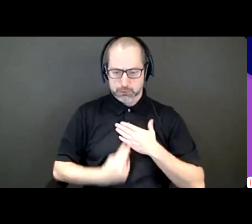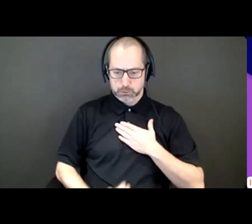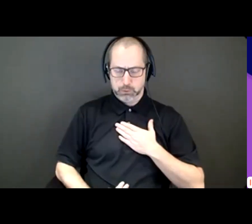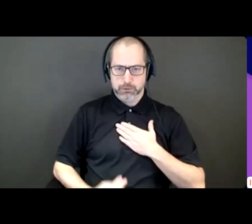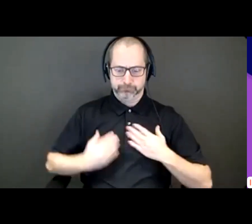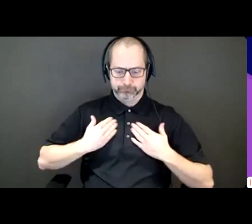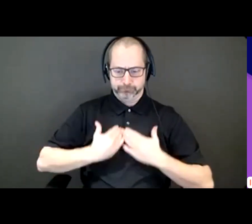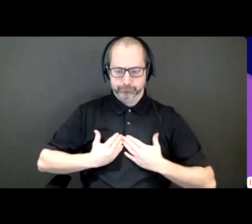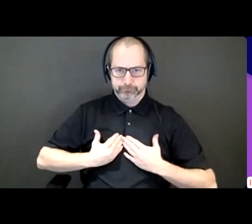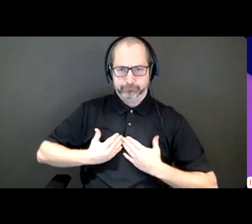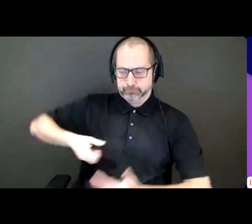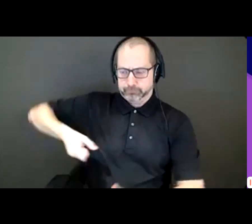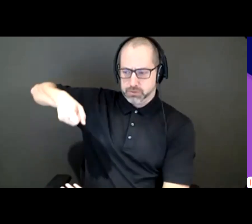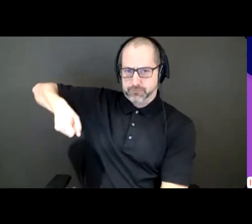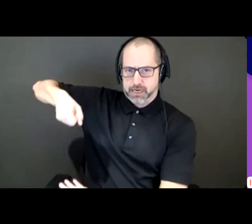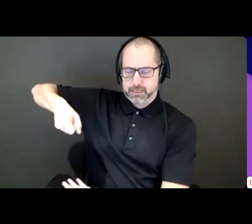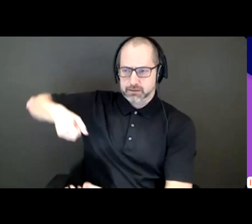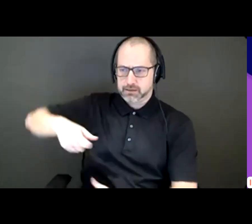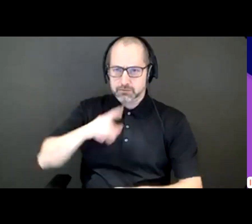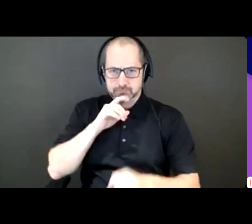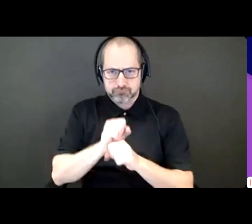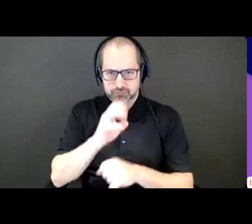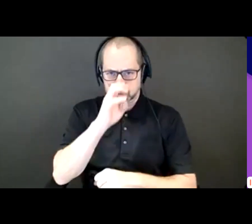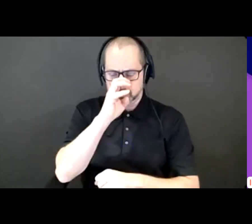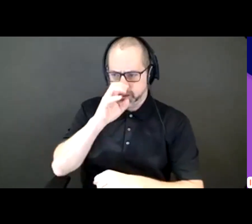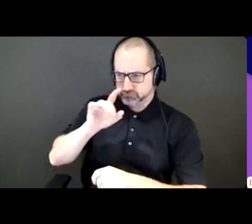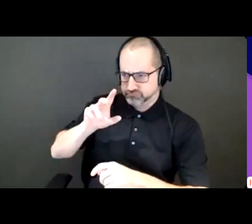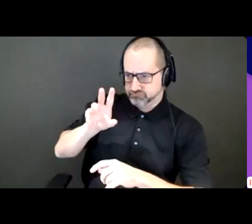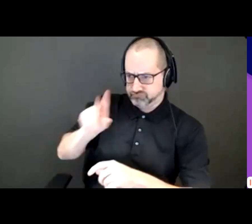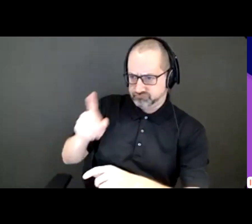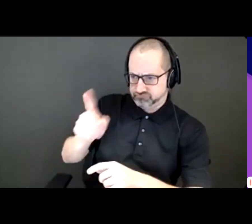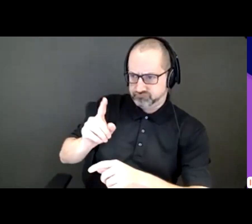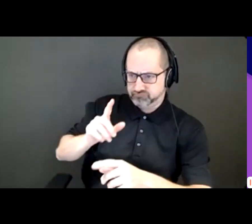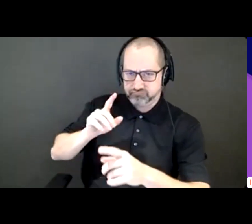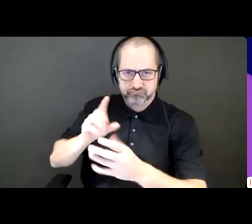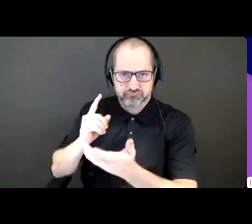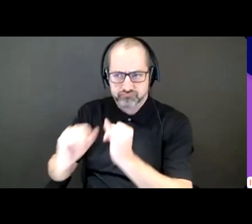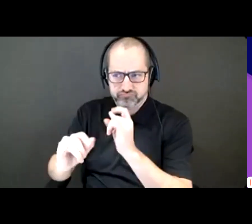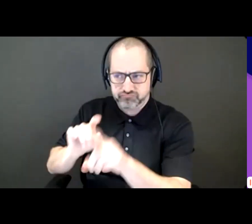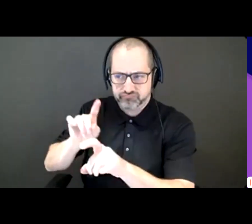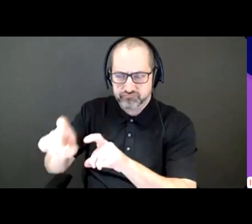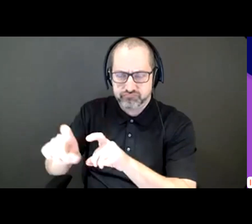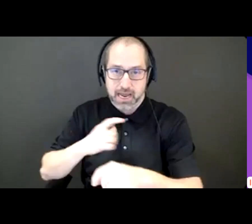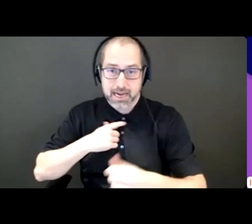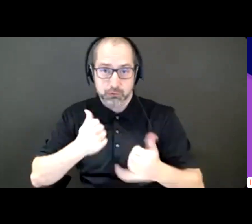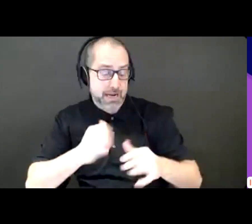et il était très intimidant il avait l'air Moissac et chaque fois que j'essayais de parler il m'arrêtait